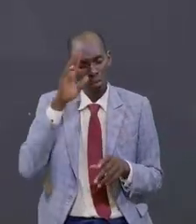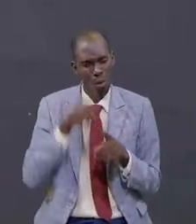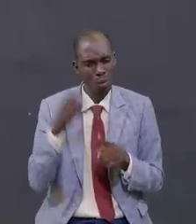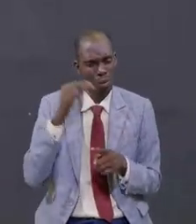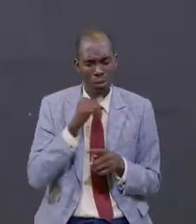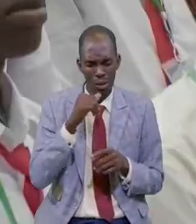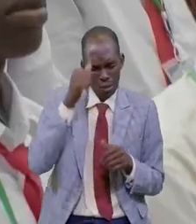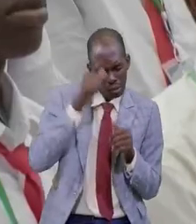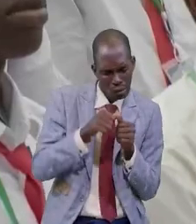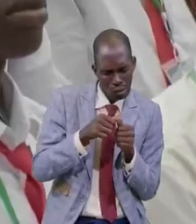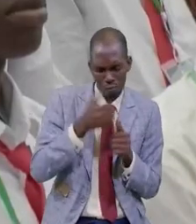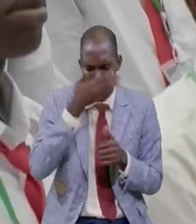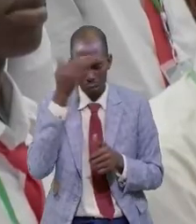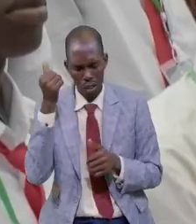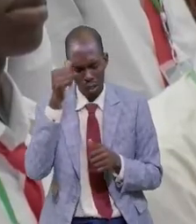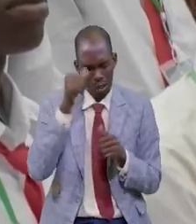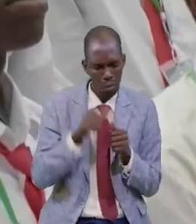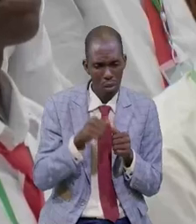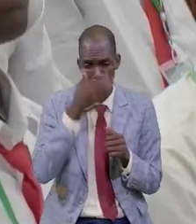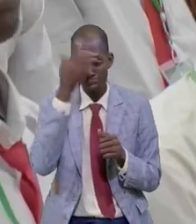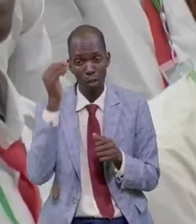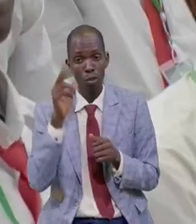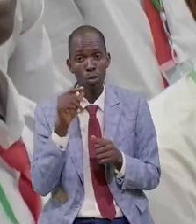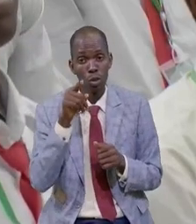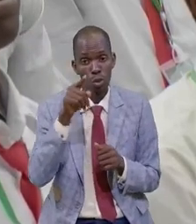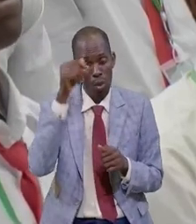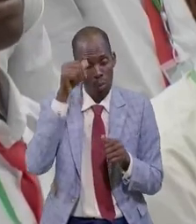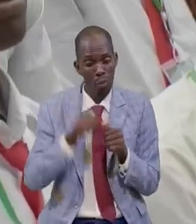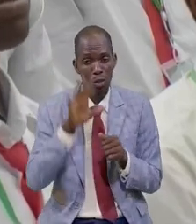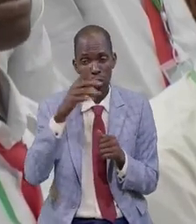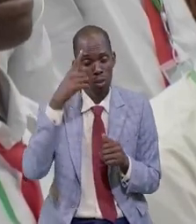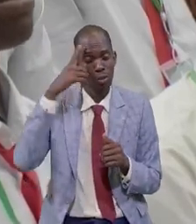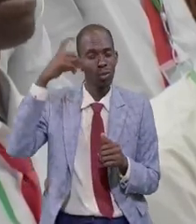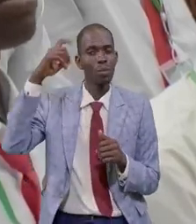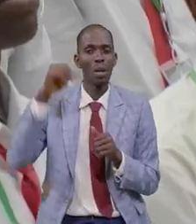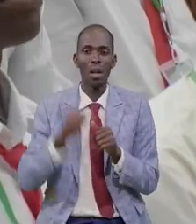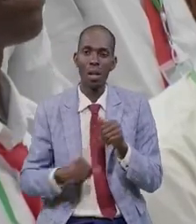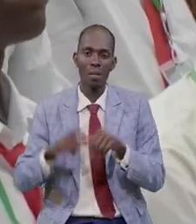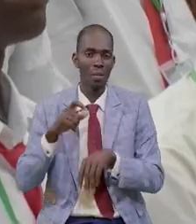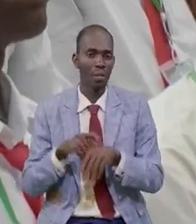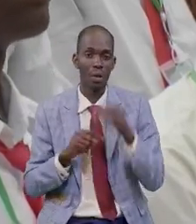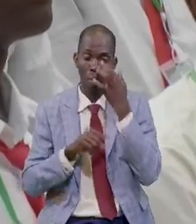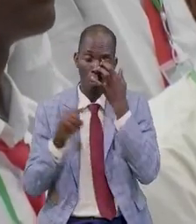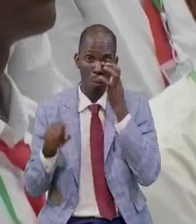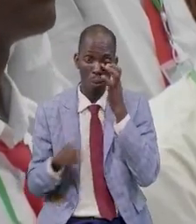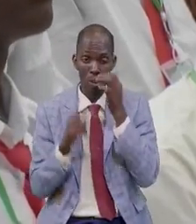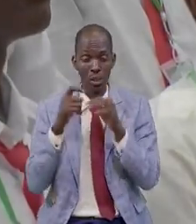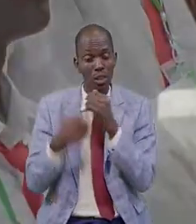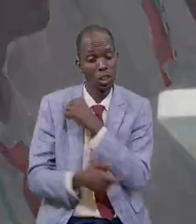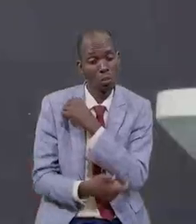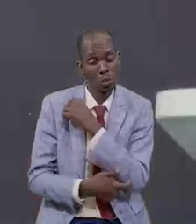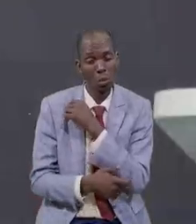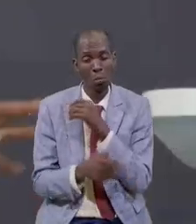n'oublieit pas ne se rappelle pas n'oubliaz pas il se rappelleit pas tu te souviens de ton rêve à tout moment et quand les tentations viennent la